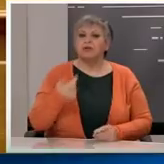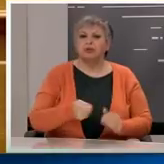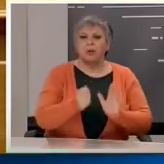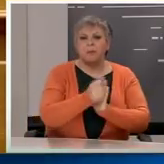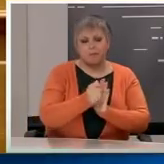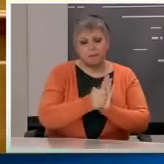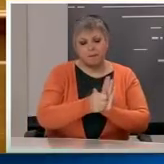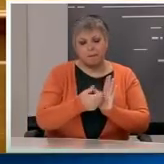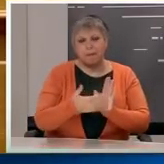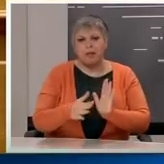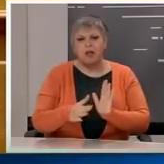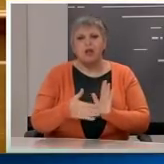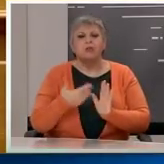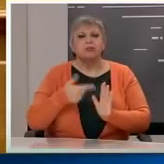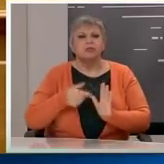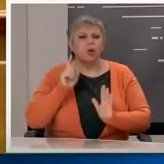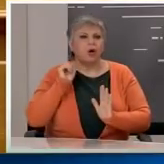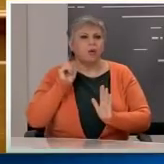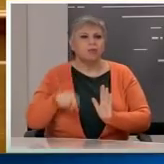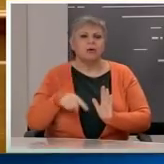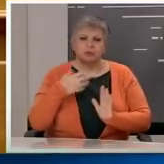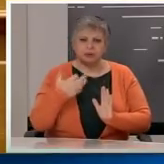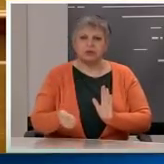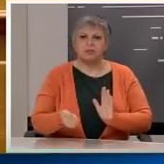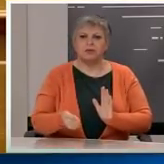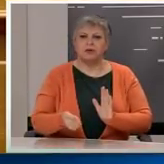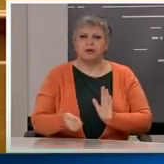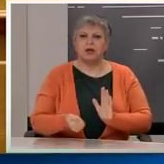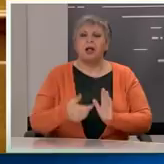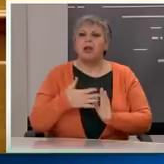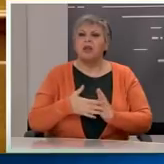καταγεγραμμένες ανομικές συμπεριφορές. Υπήρχε πάρτι